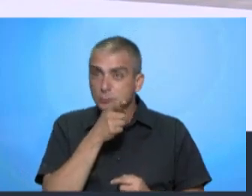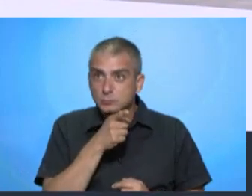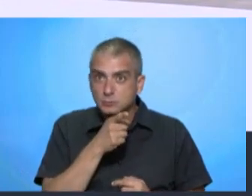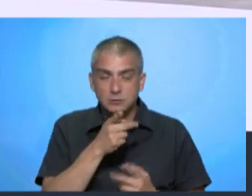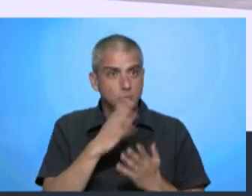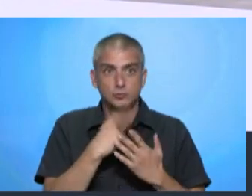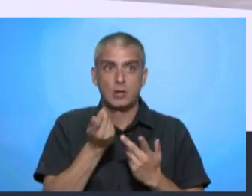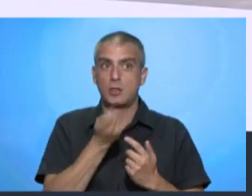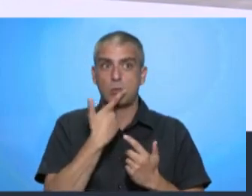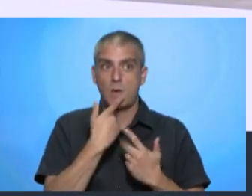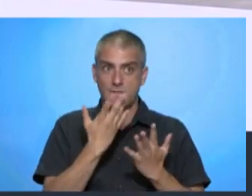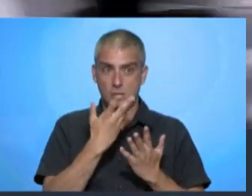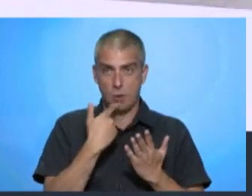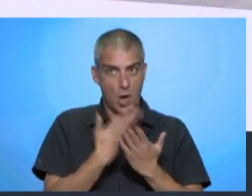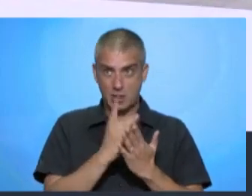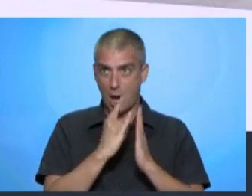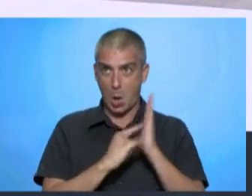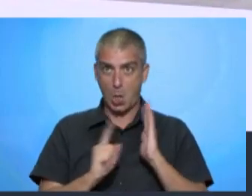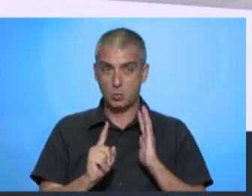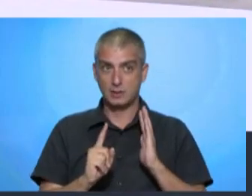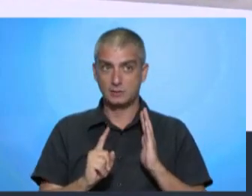בהיעדר התרופות וכולי ההודעה לא חוקית.